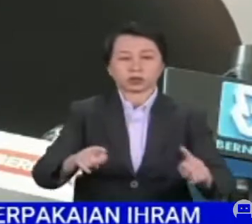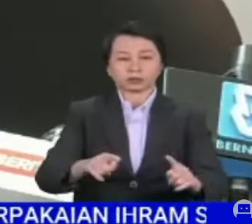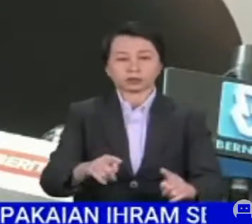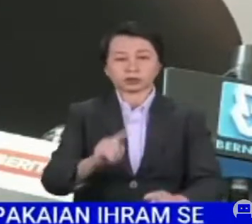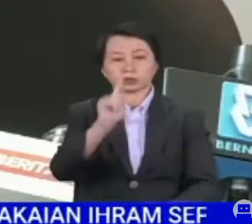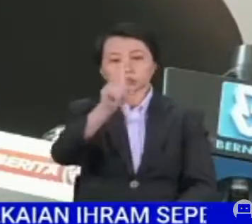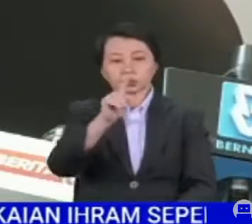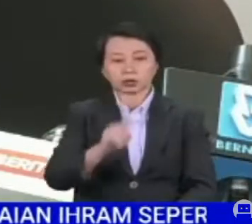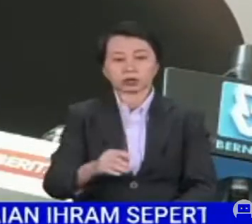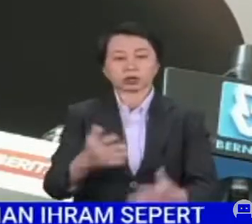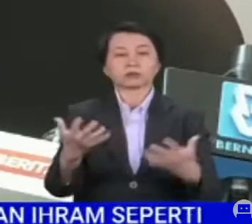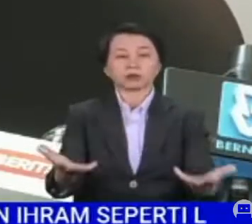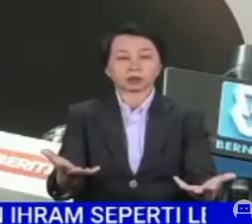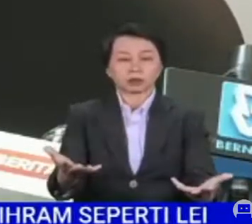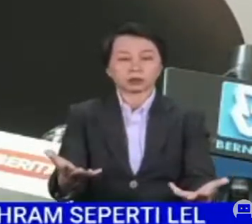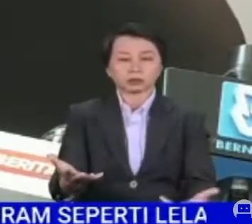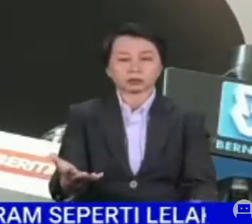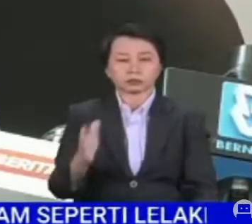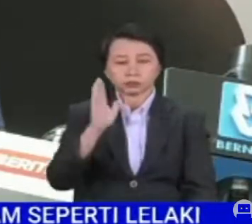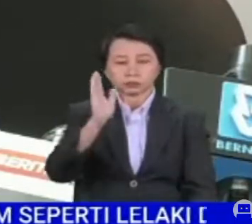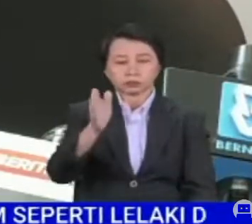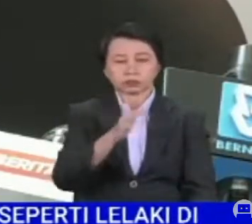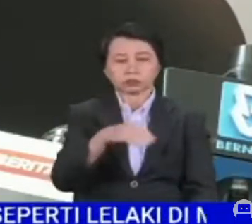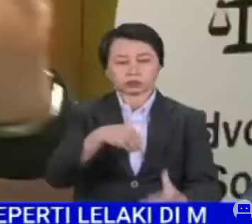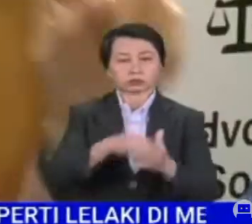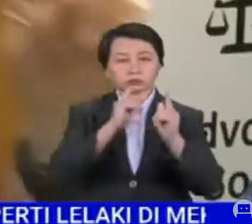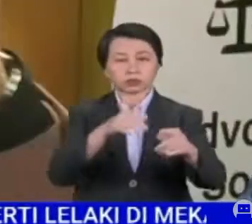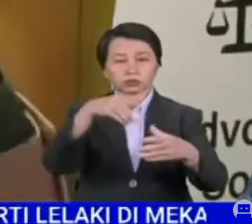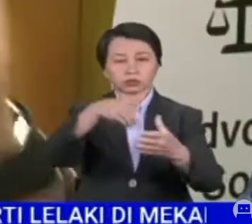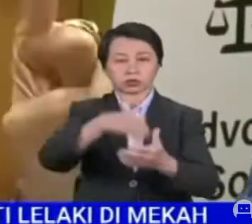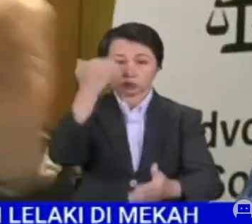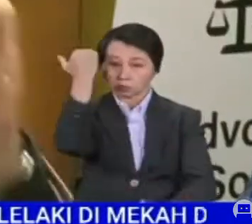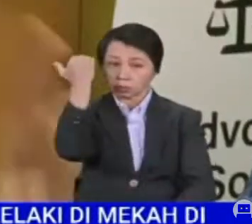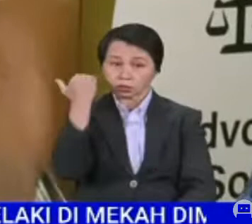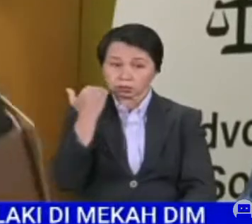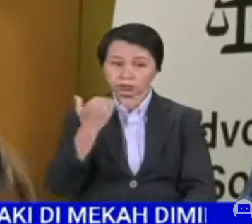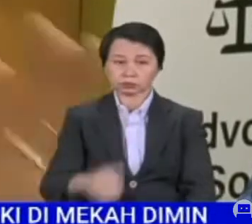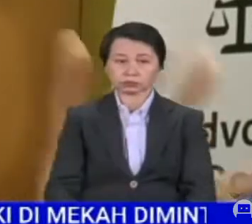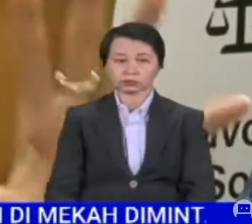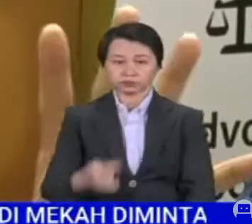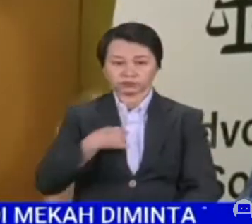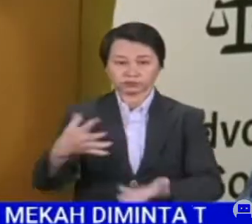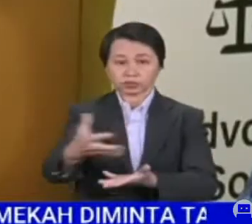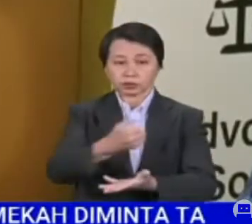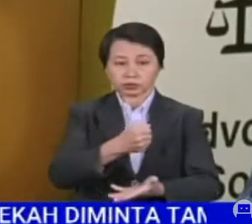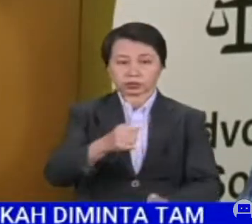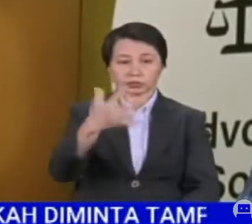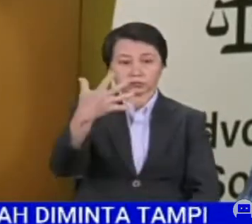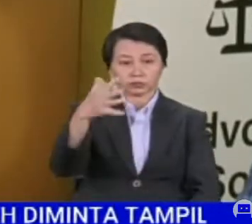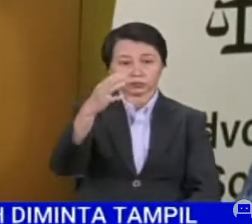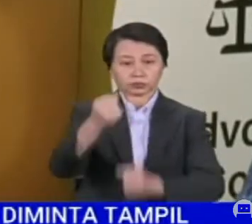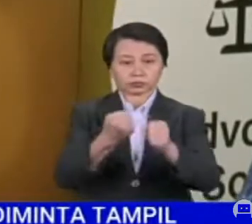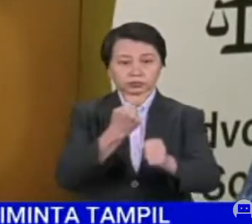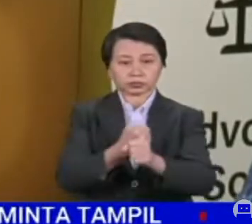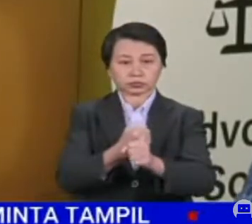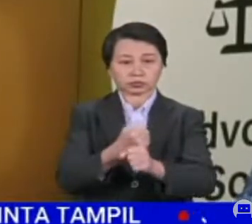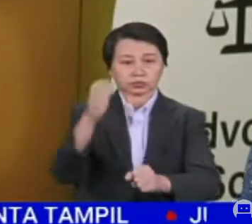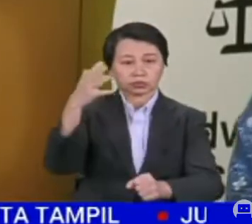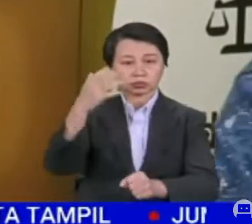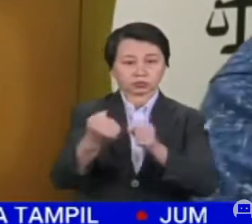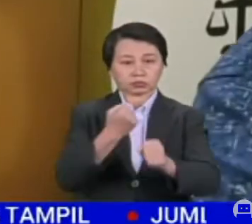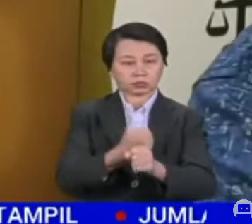bersalah, dia tetap akan berjawab di dalam mahkamah. I have only collected in 50 years